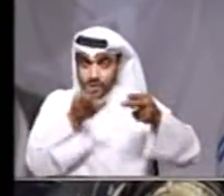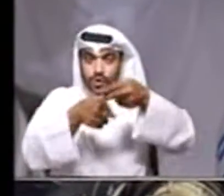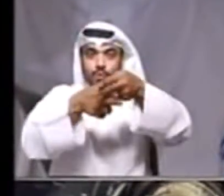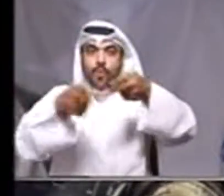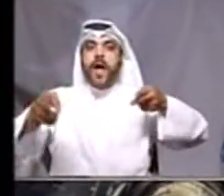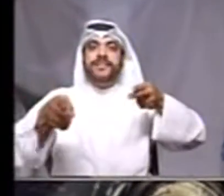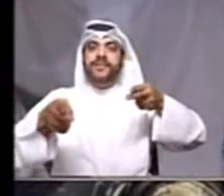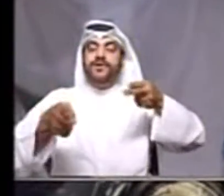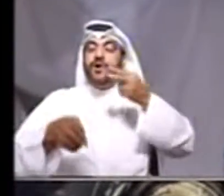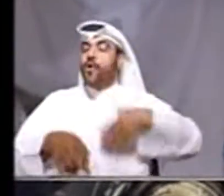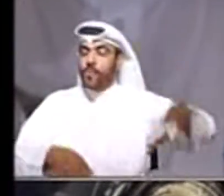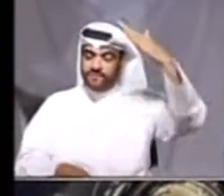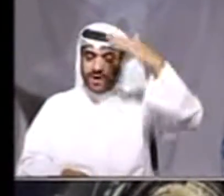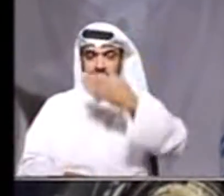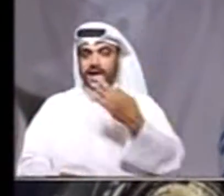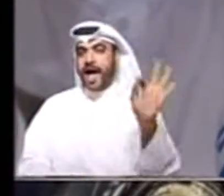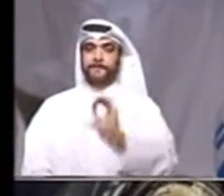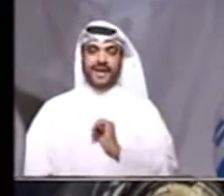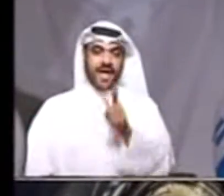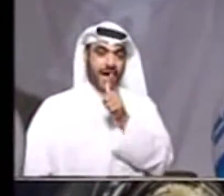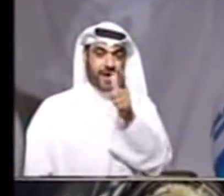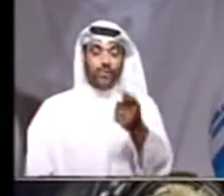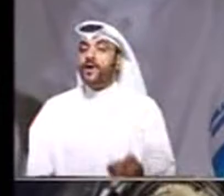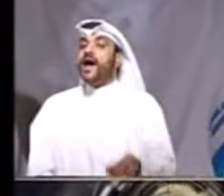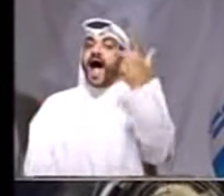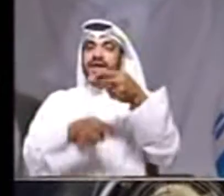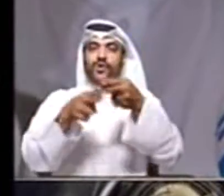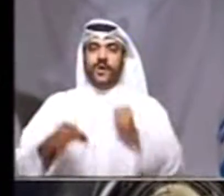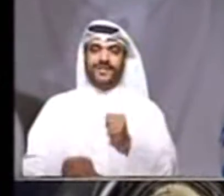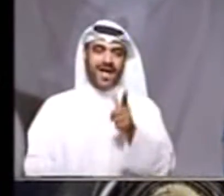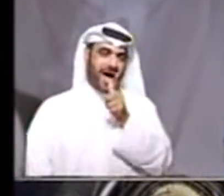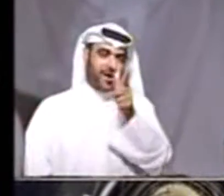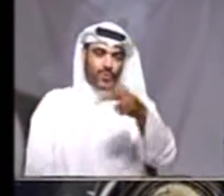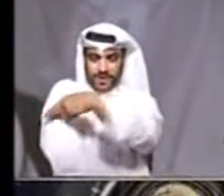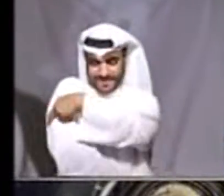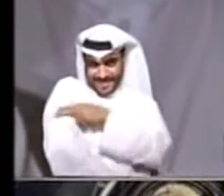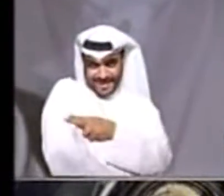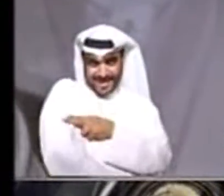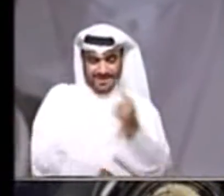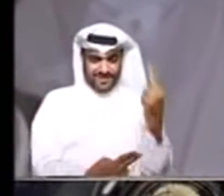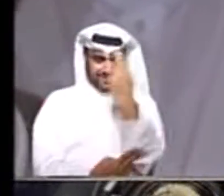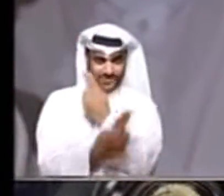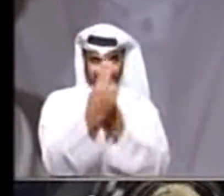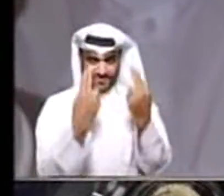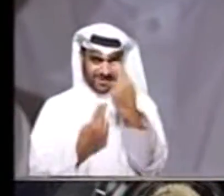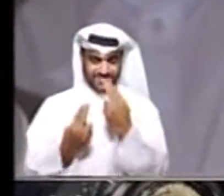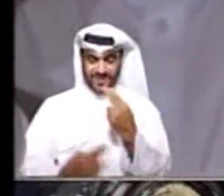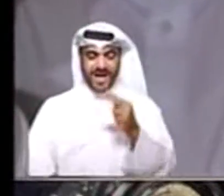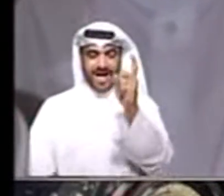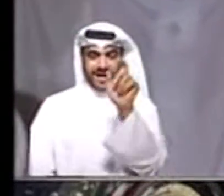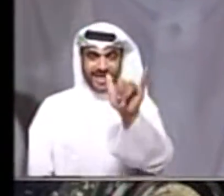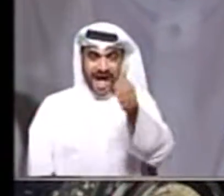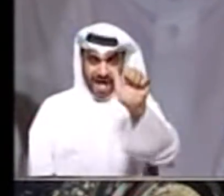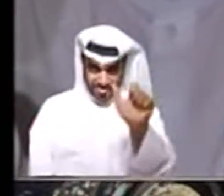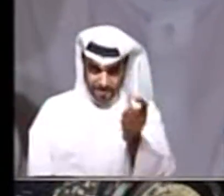تبقى دائما فوق كل اعتبار. أنا أحب أن أوجه شكر للأخوة المستجوبين الكرام، الزميل العزيز الأخ رياض العدساني